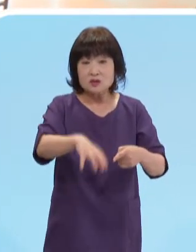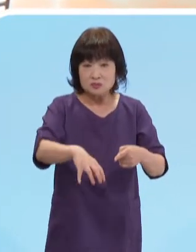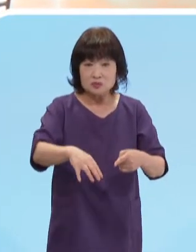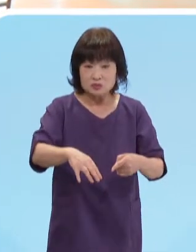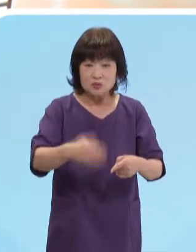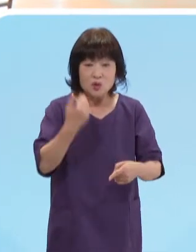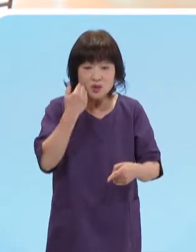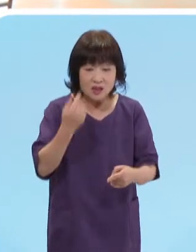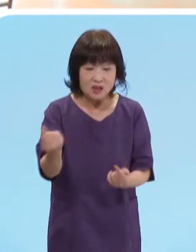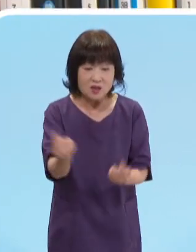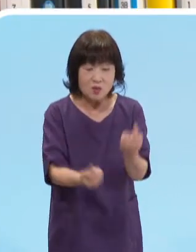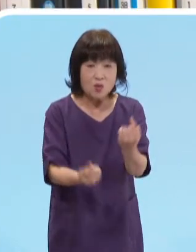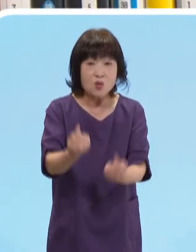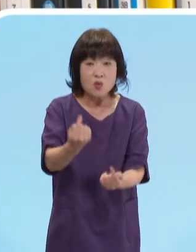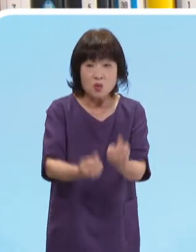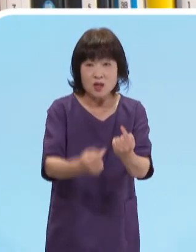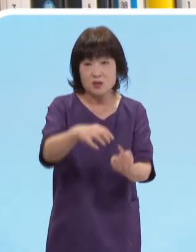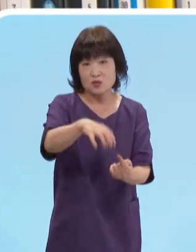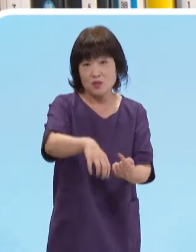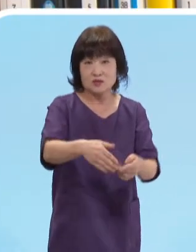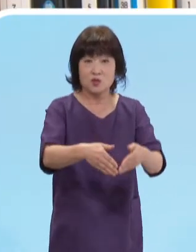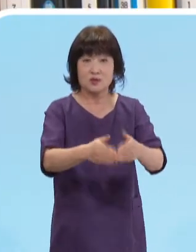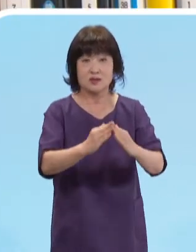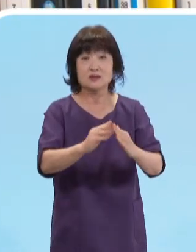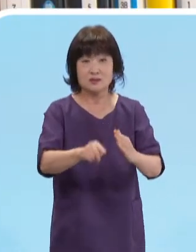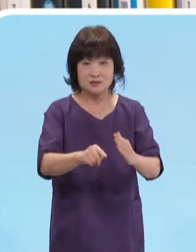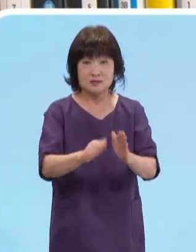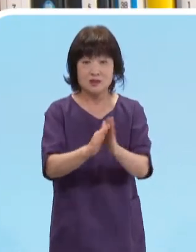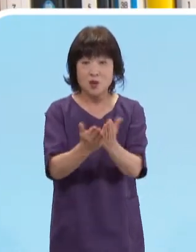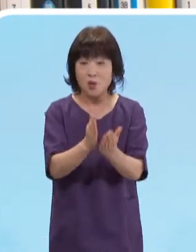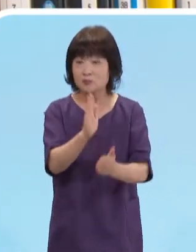スペースを設けているんです。図書に、